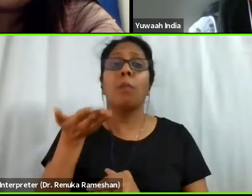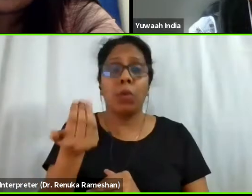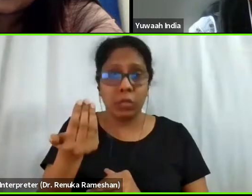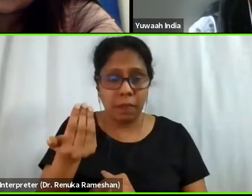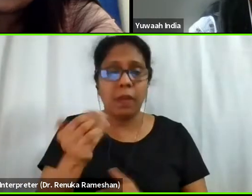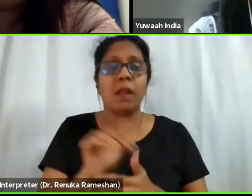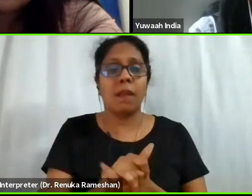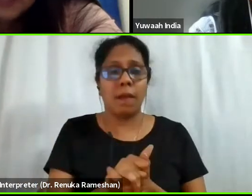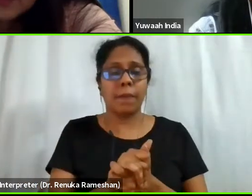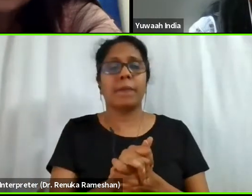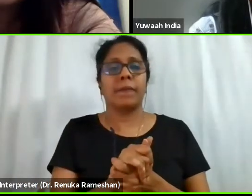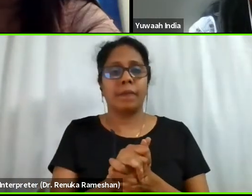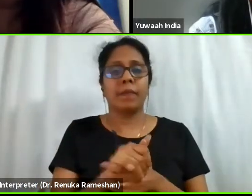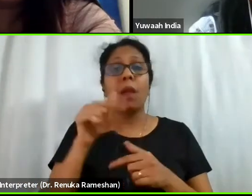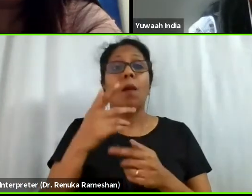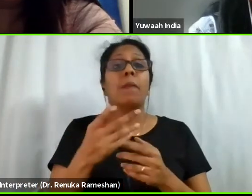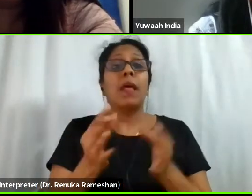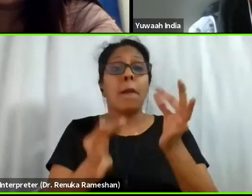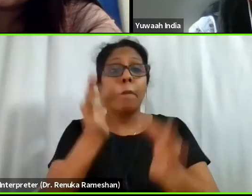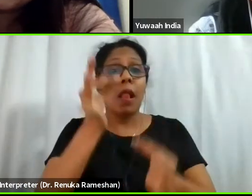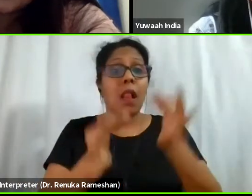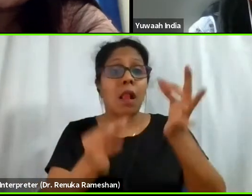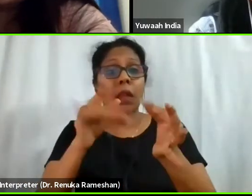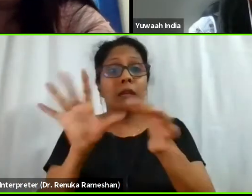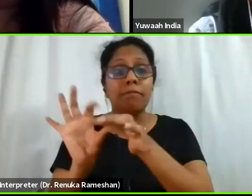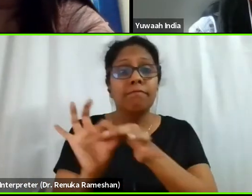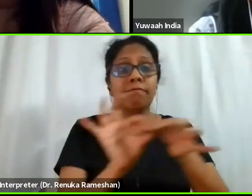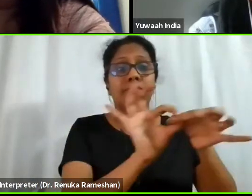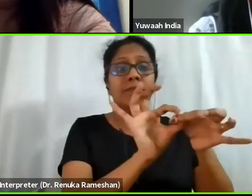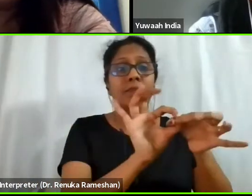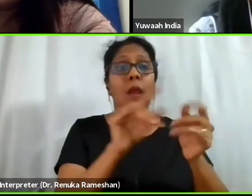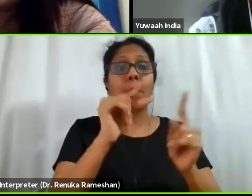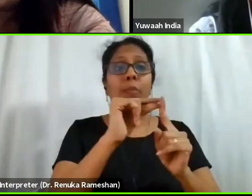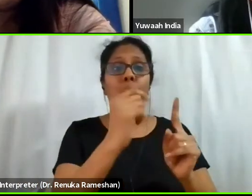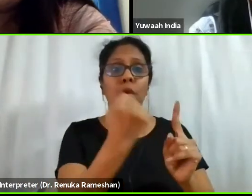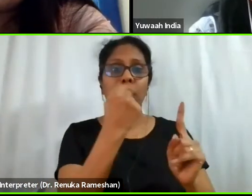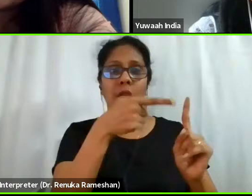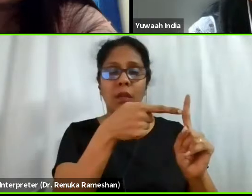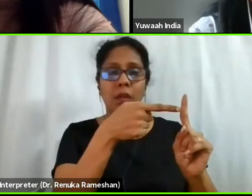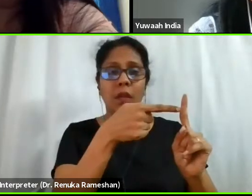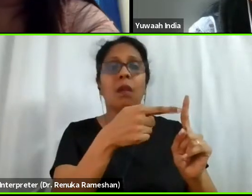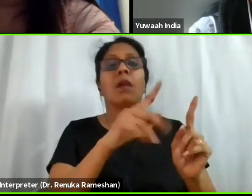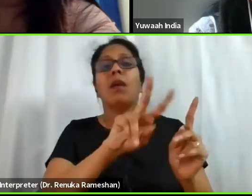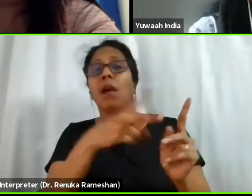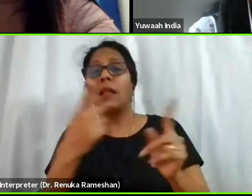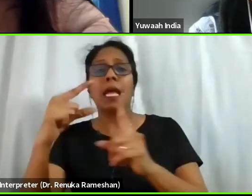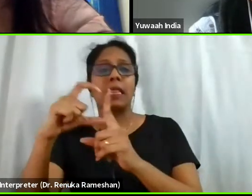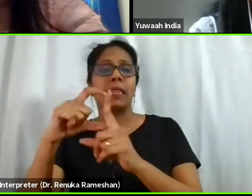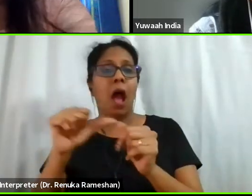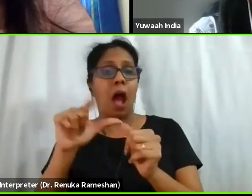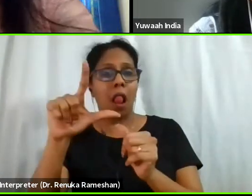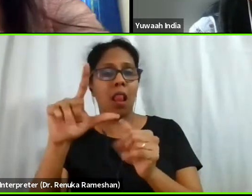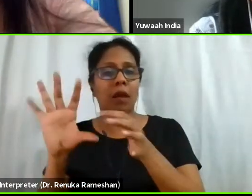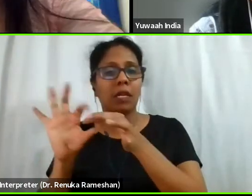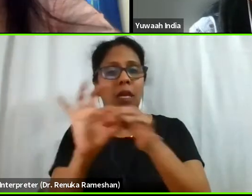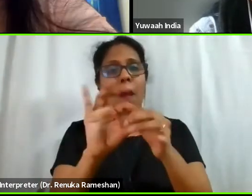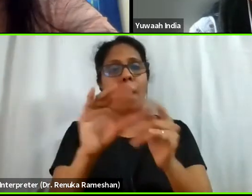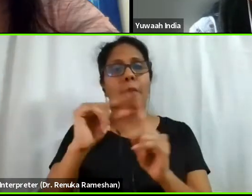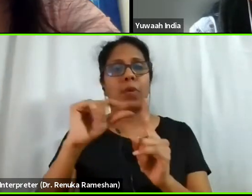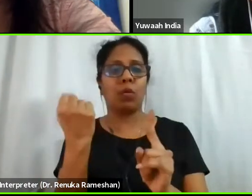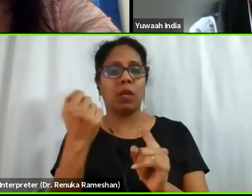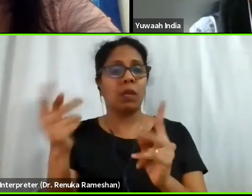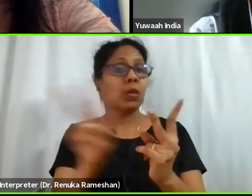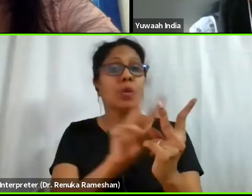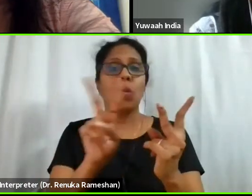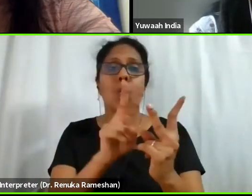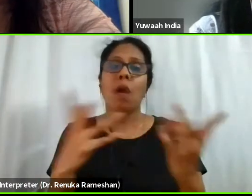एंड पनीर, मिल्क बेस्ड प्रोटीन एंड दाल की प्रोटीन की मिक्स करके डाइट बनाइए ताकि कंप्लीट प्रोटीन